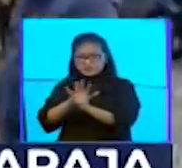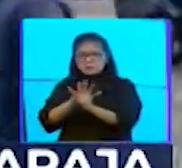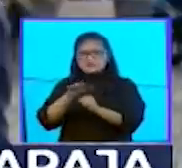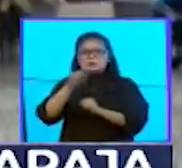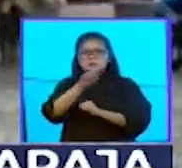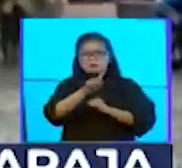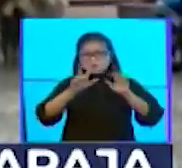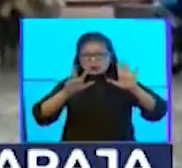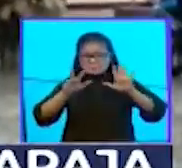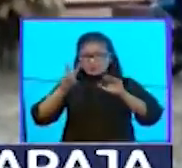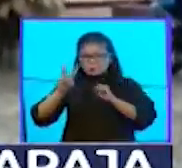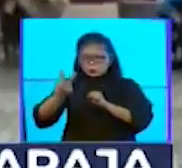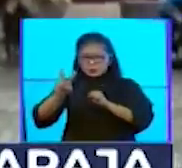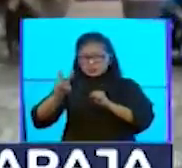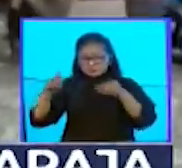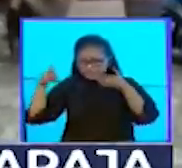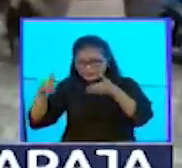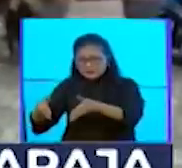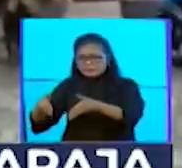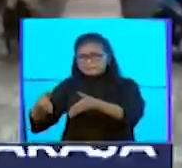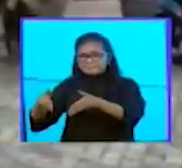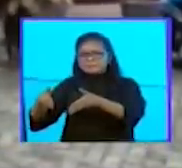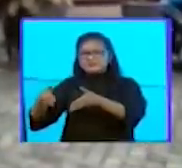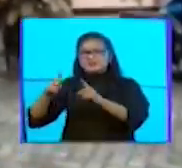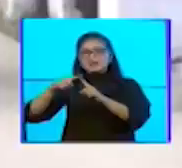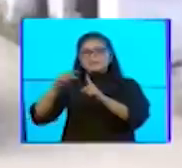dimakamkan di pemakaman khusus COVID-19 di TPU Buniayu,